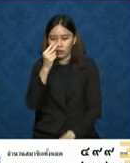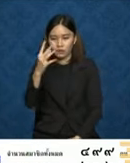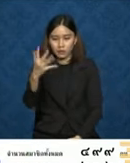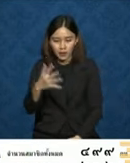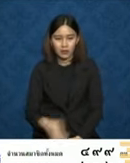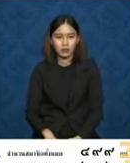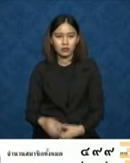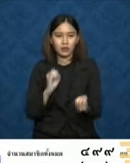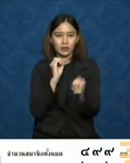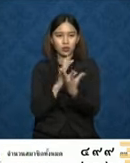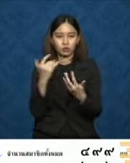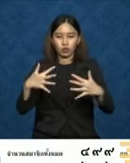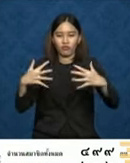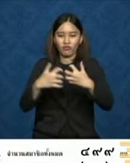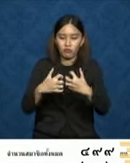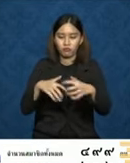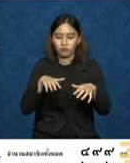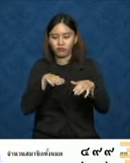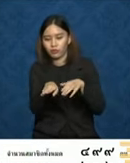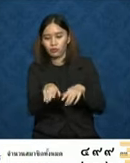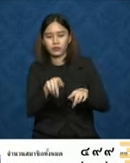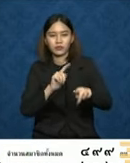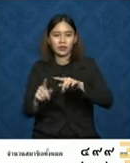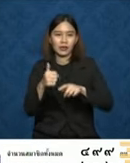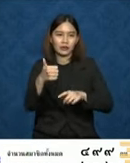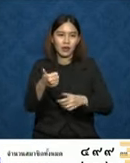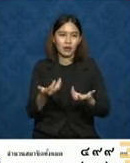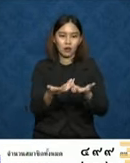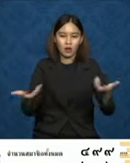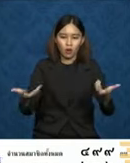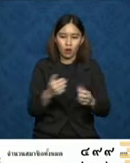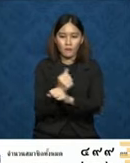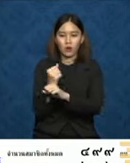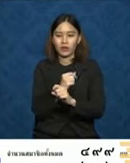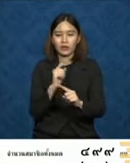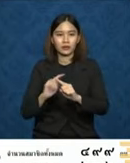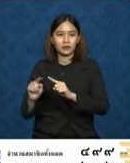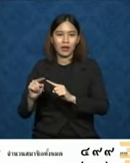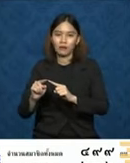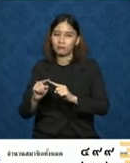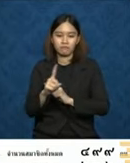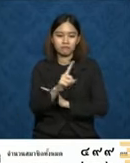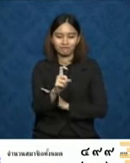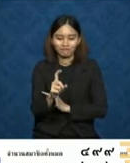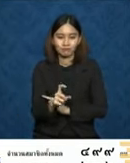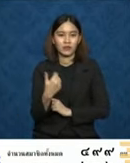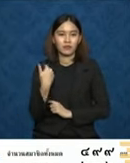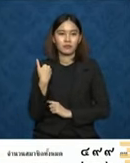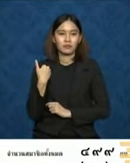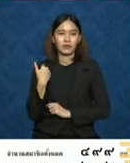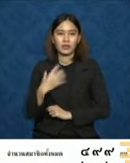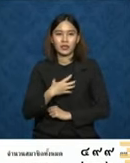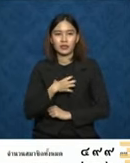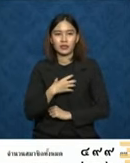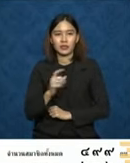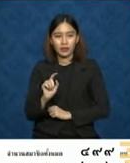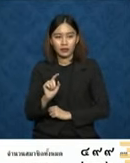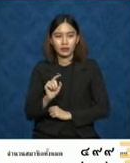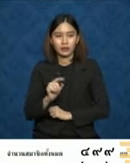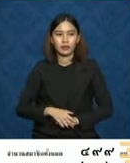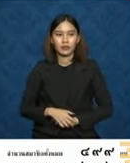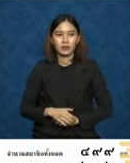ก็เสี่ยงต่อการเกิดอุบัติเหตุการเฉี่ยวชนต่างๆแล้วก็อุปกรณ์จราจรดังกล่าวเนี่ยเอ่อชำรุดทรุดโทรมนะครับอยากให้แล้วนอกจาก